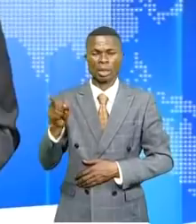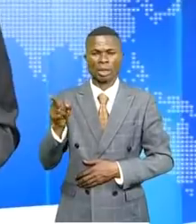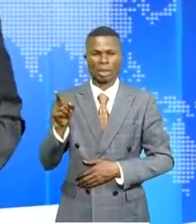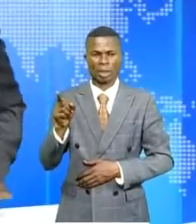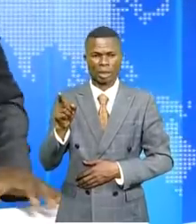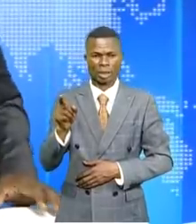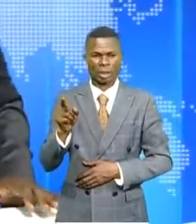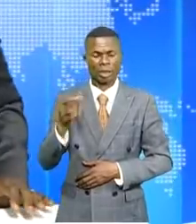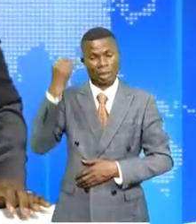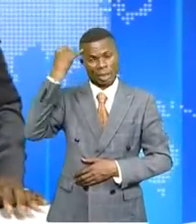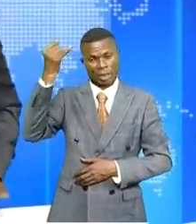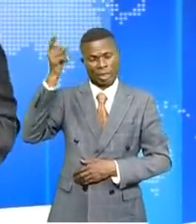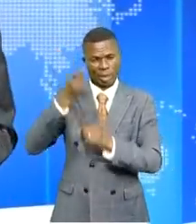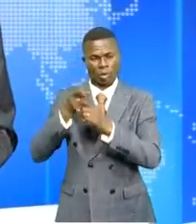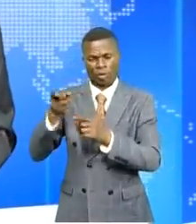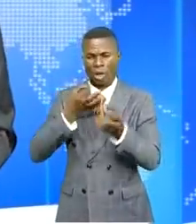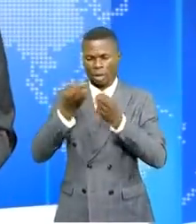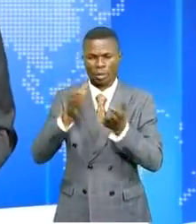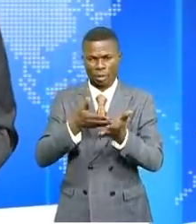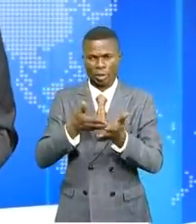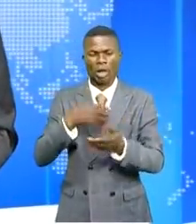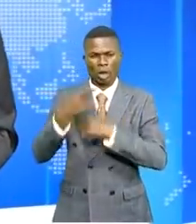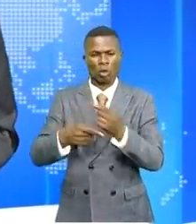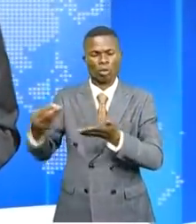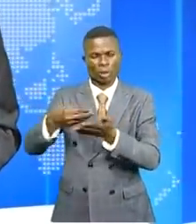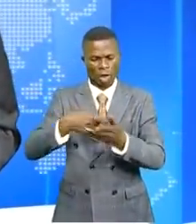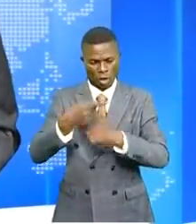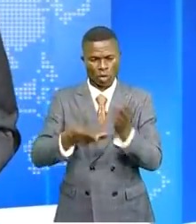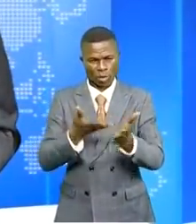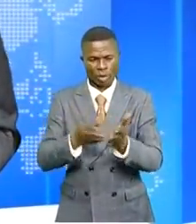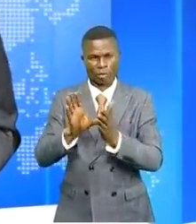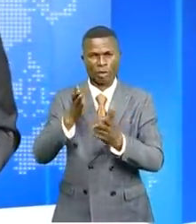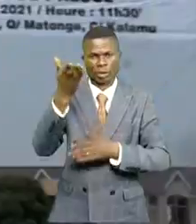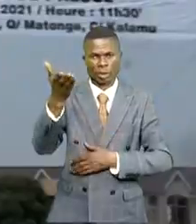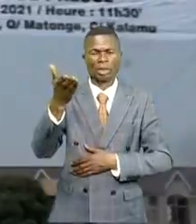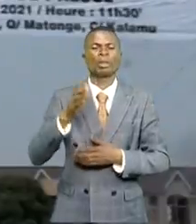est l'initiateur. Monique Mavungu était au lancement de cette opération samedi dernier.